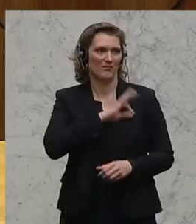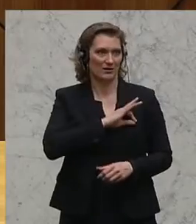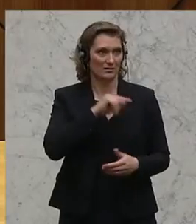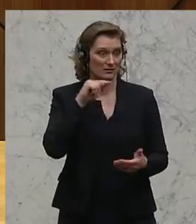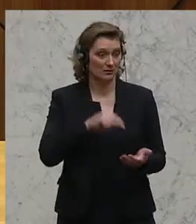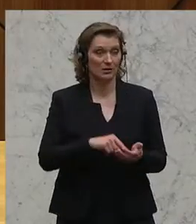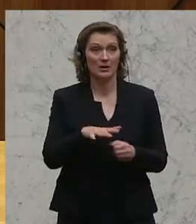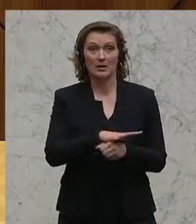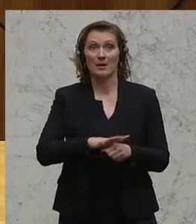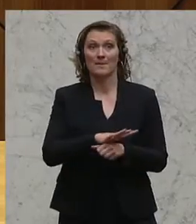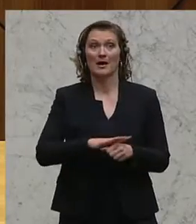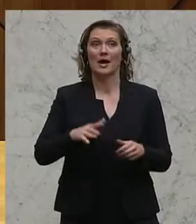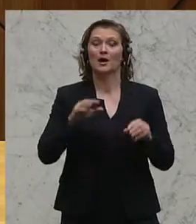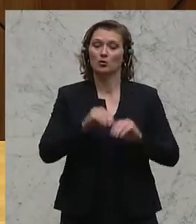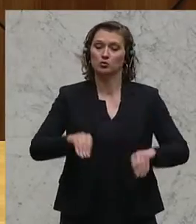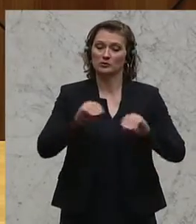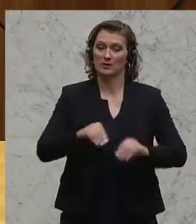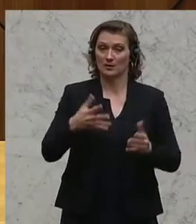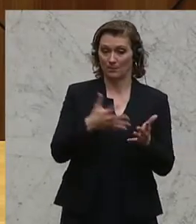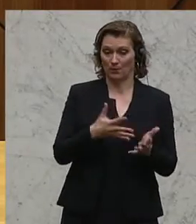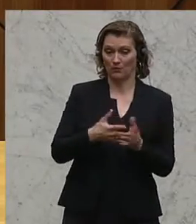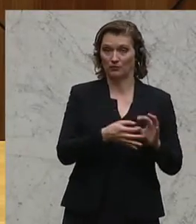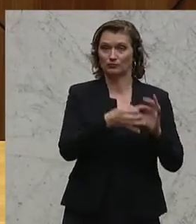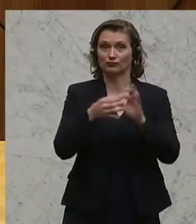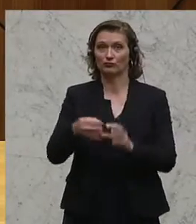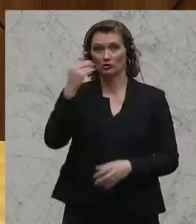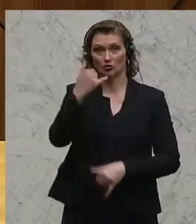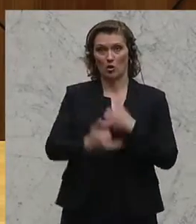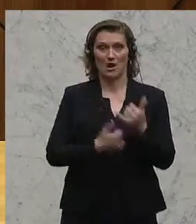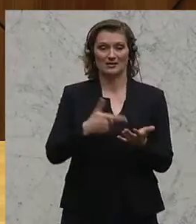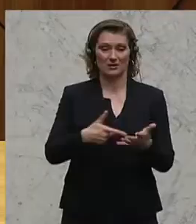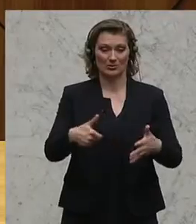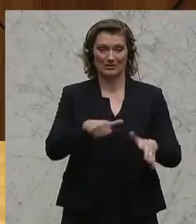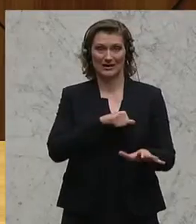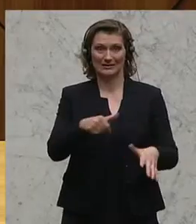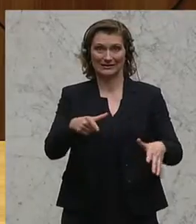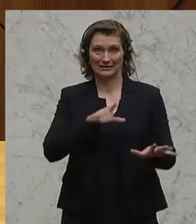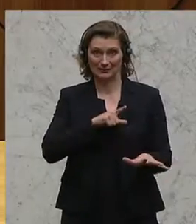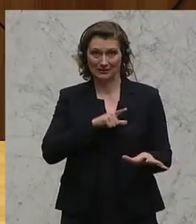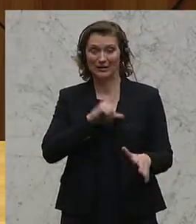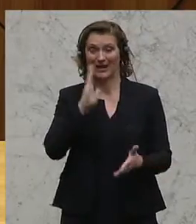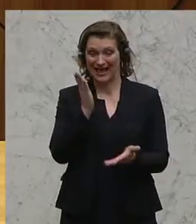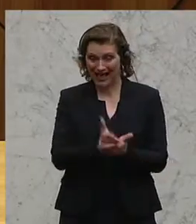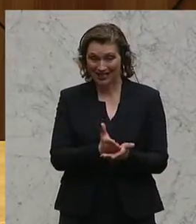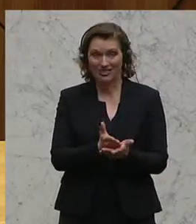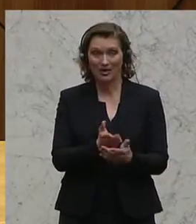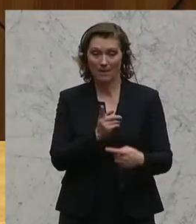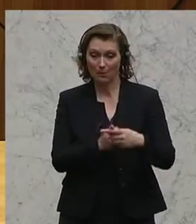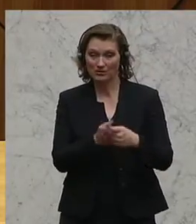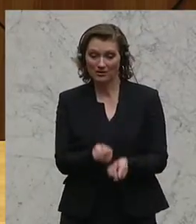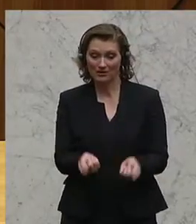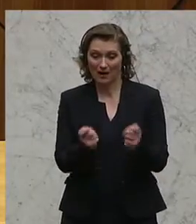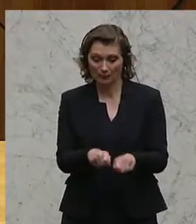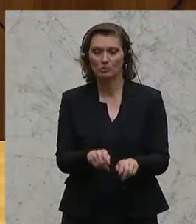dem Prüfungsgebiet entsprechende Unterrichtsgegenstand mit dem Schuljahr 2016/17 beendet und positiv abgeschlossen